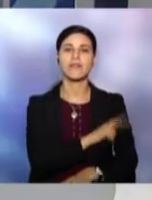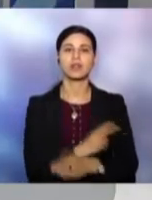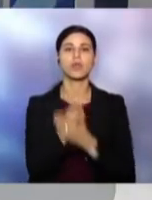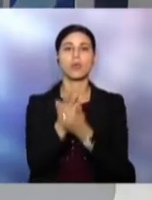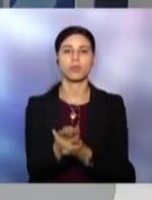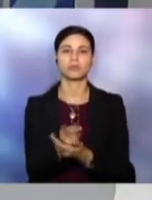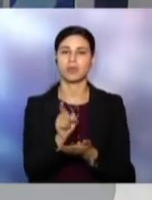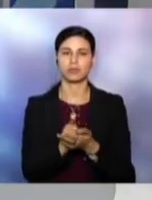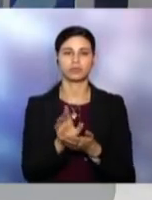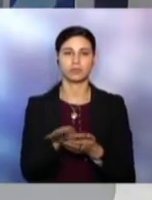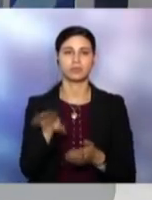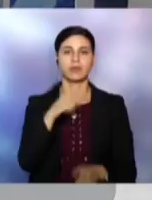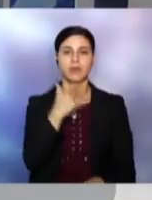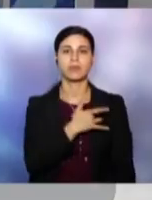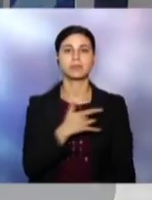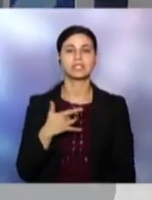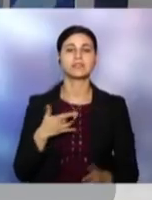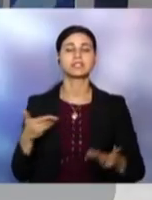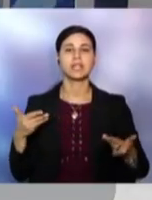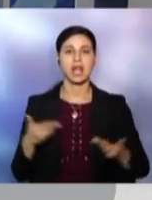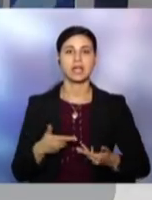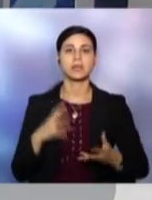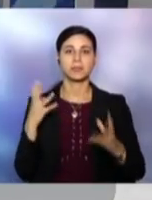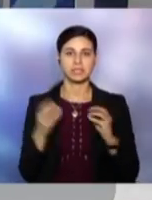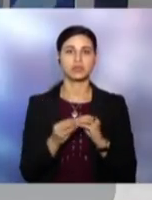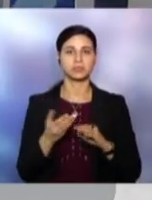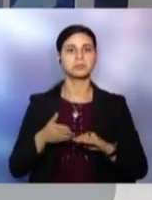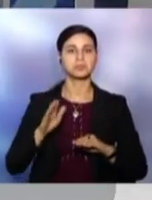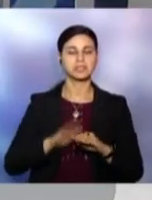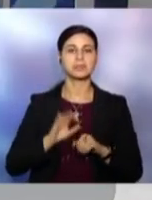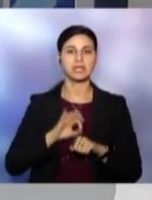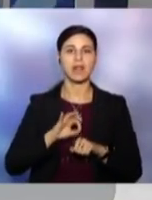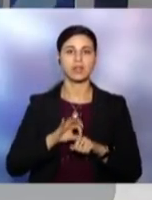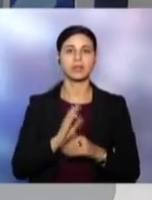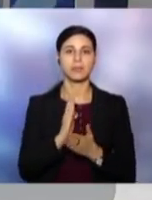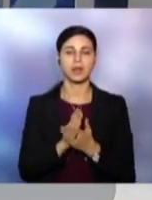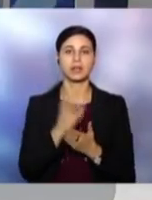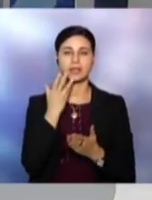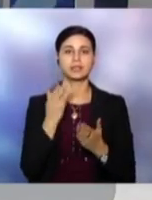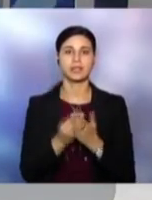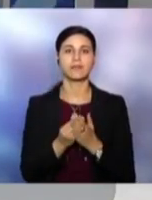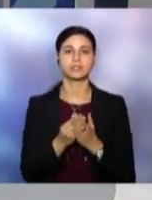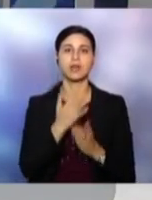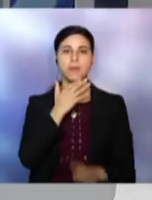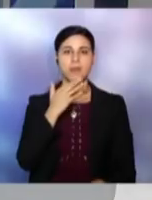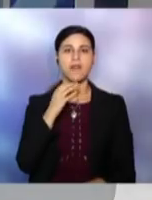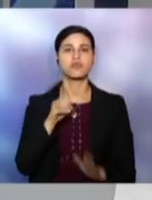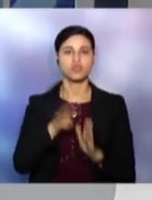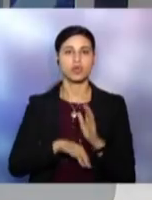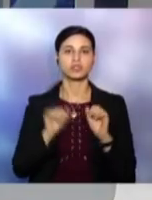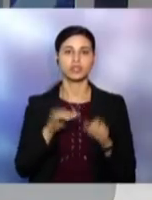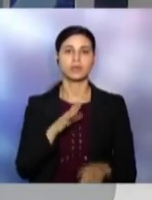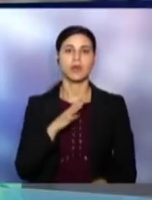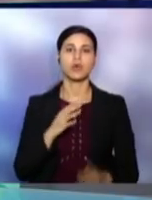სტაციონარში. ხო, ხა პნემონია ჩვენ ვთქვით, რომ საერთოდ მძიმე დაავადება, თავისი მრავალი გართულება ახასიათებს,